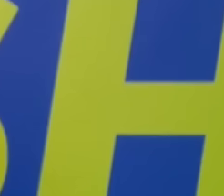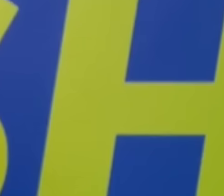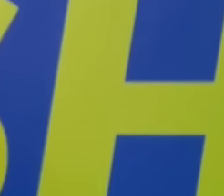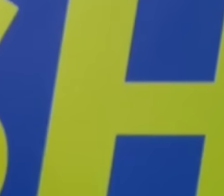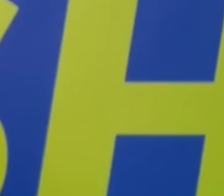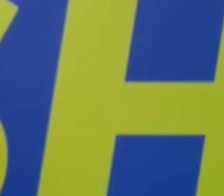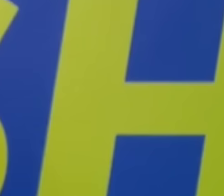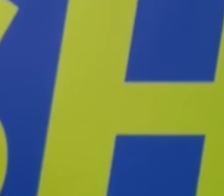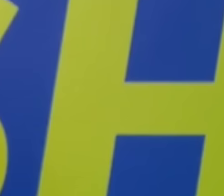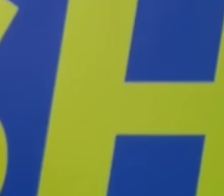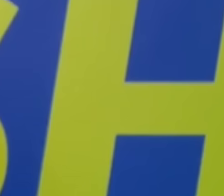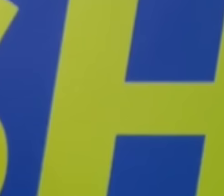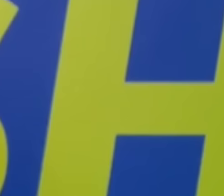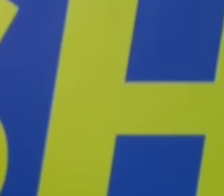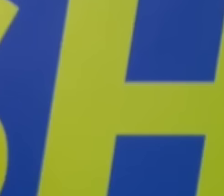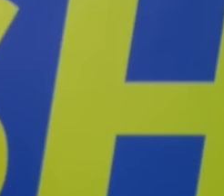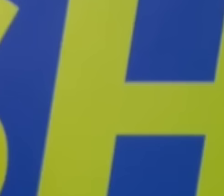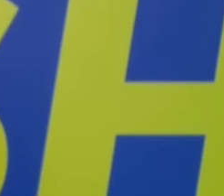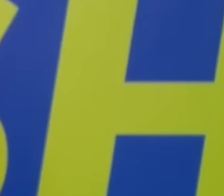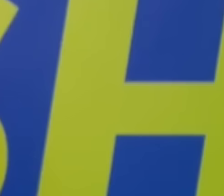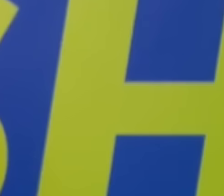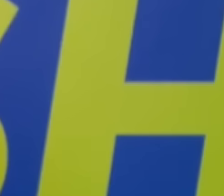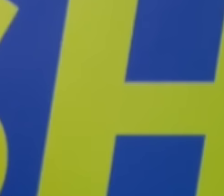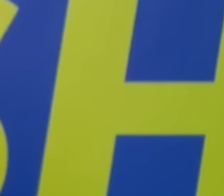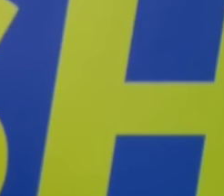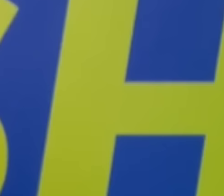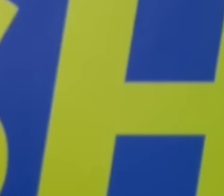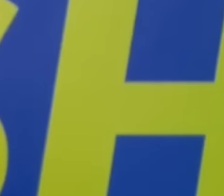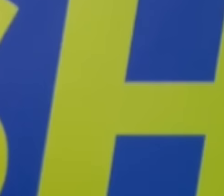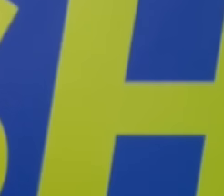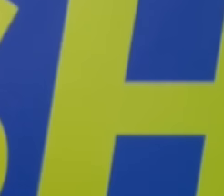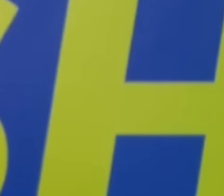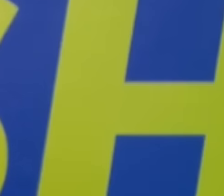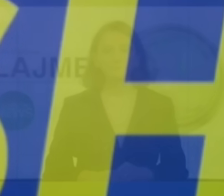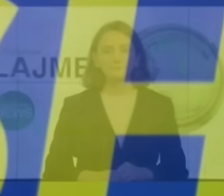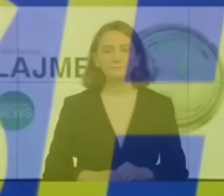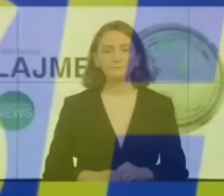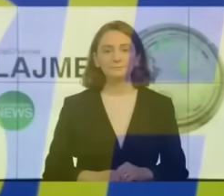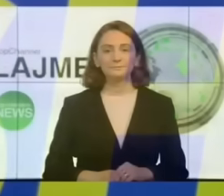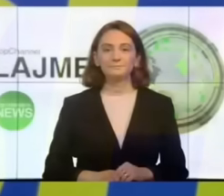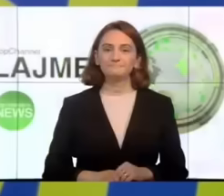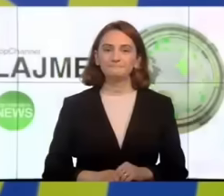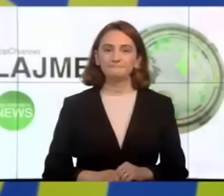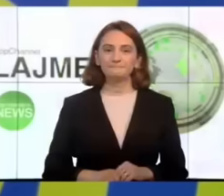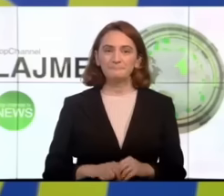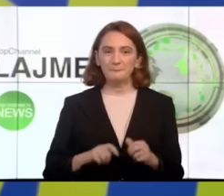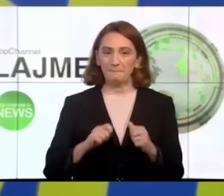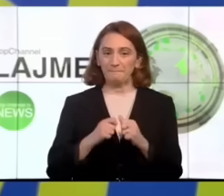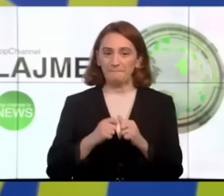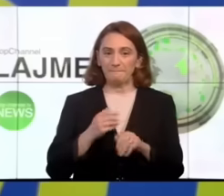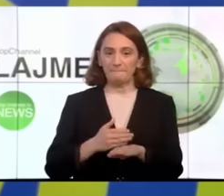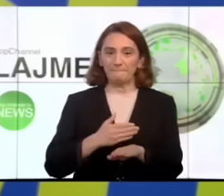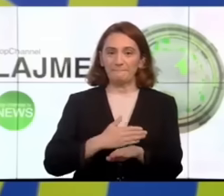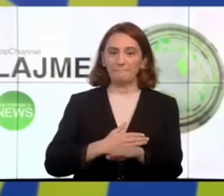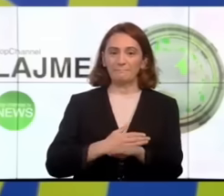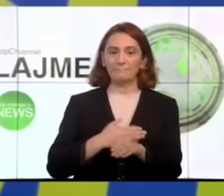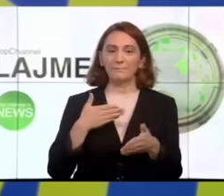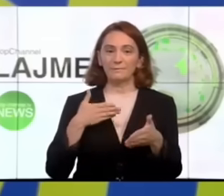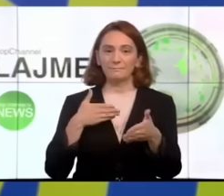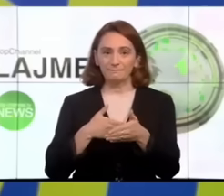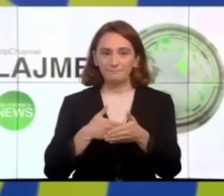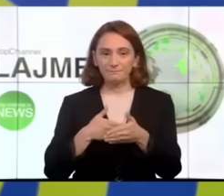fëmijët, që kujdesen për të kuptuar shqetësimet e tyre